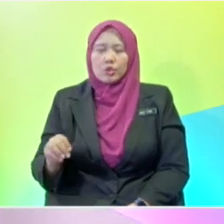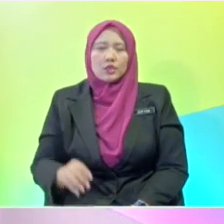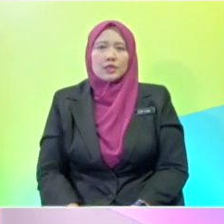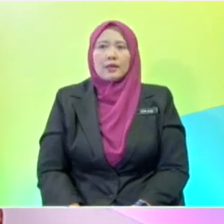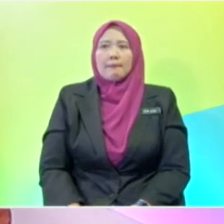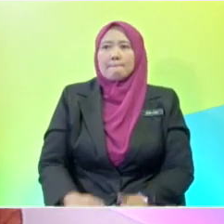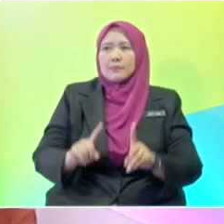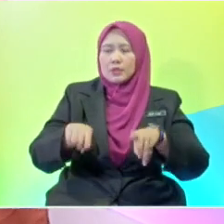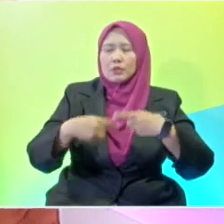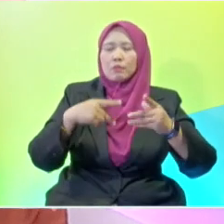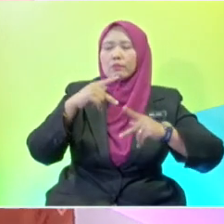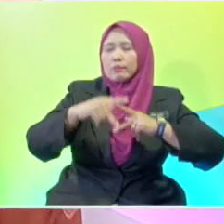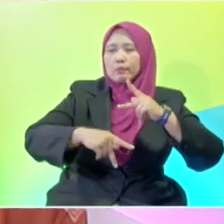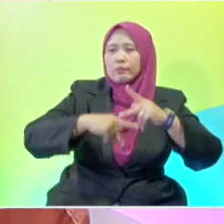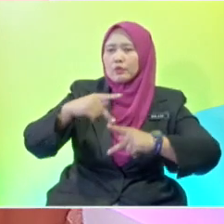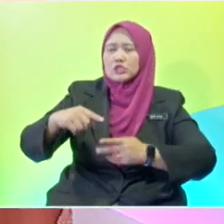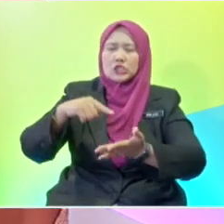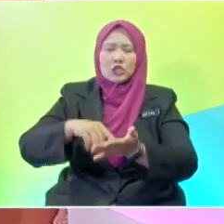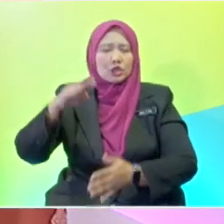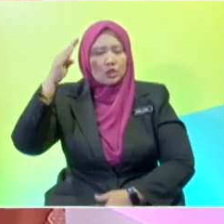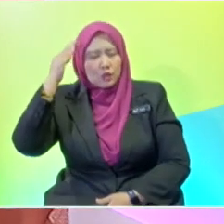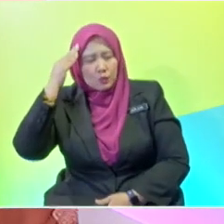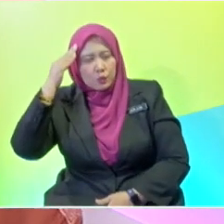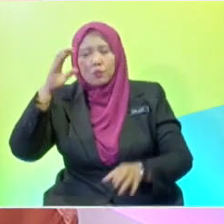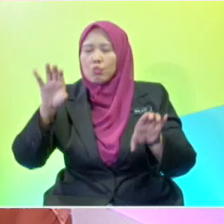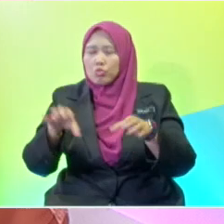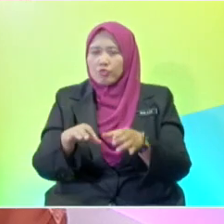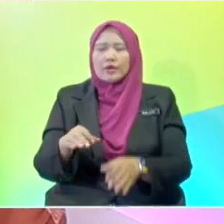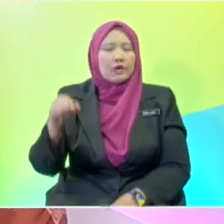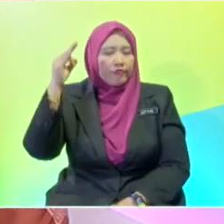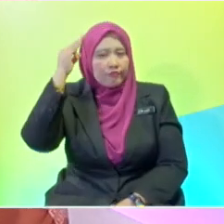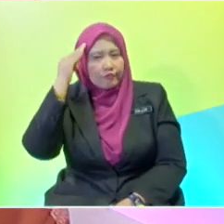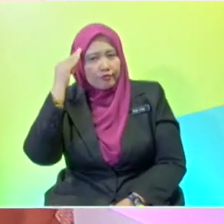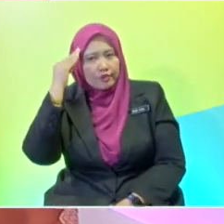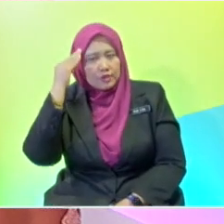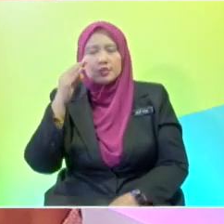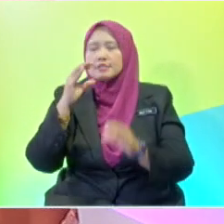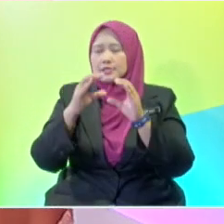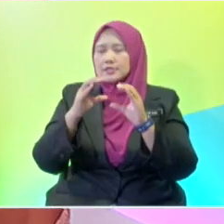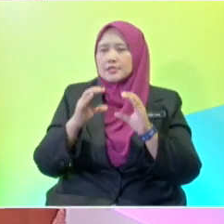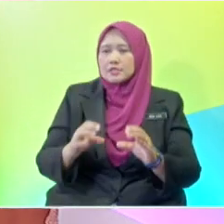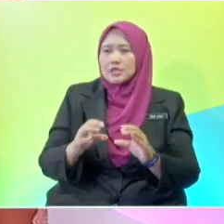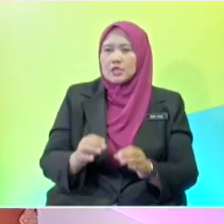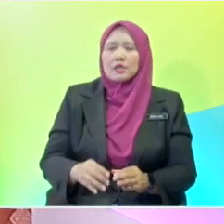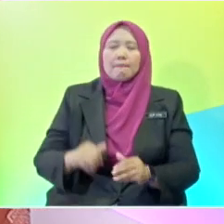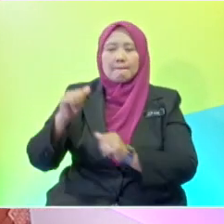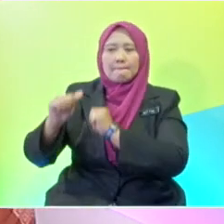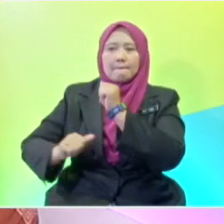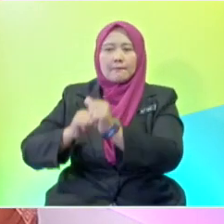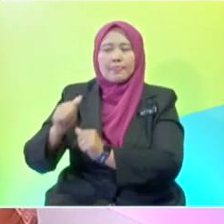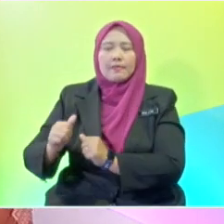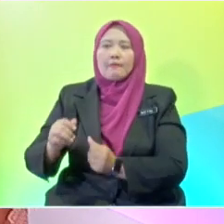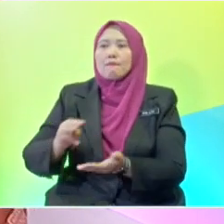modem melalui proses tahu buat paham secara beradab berada dan seterusnya